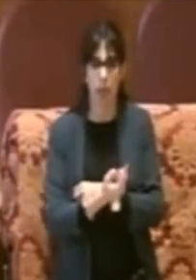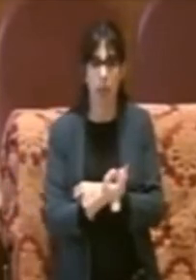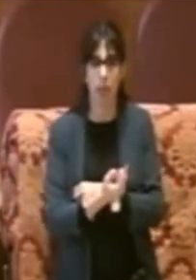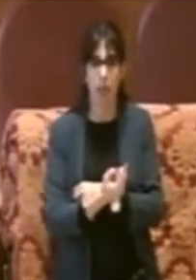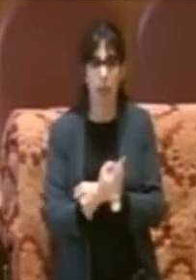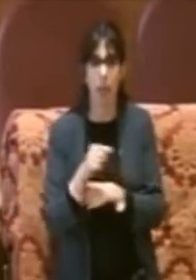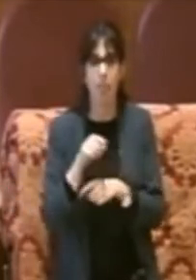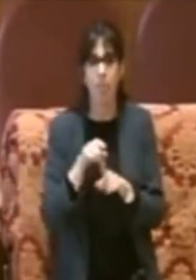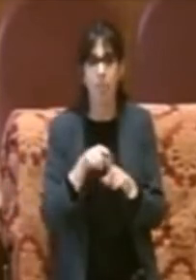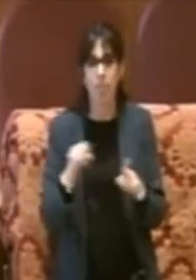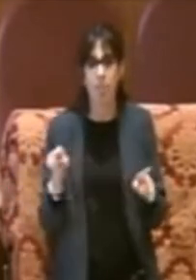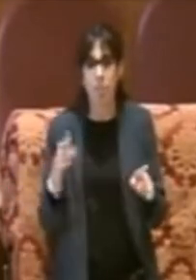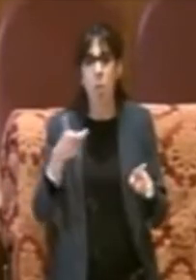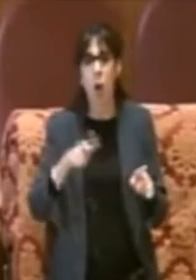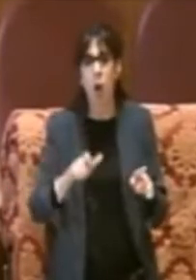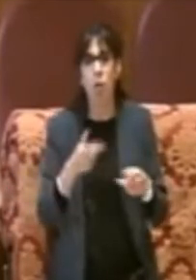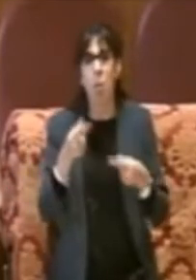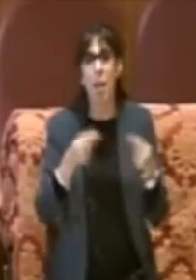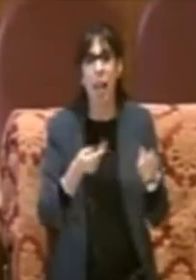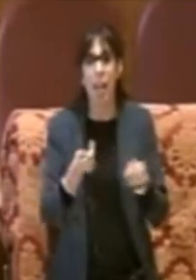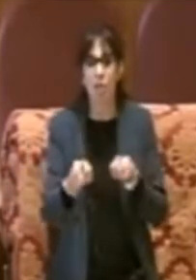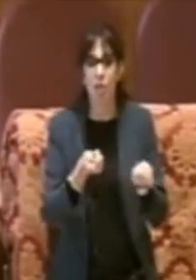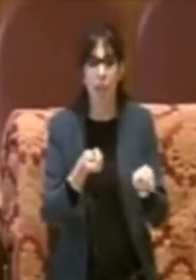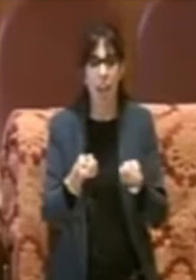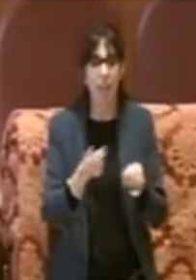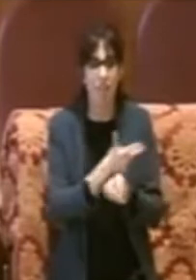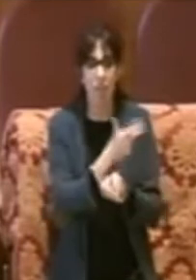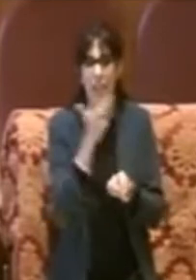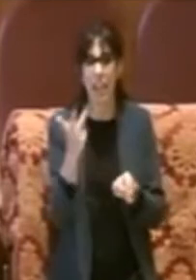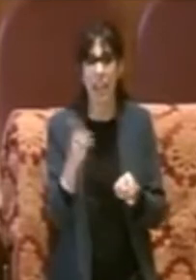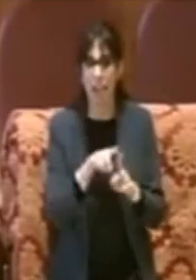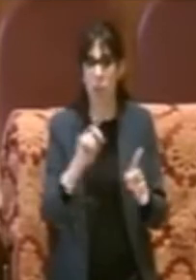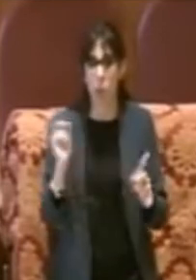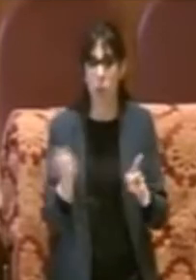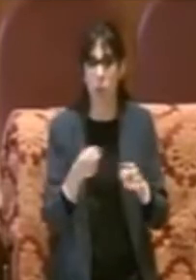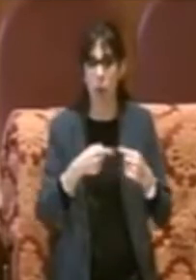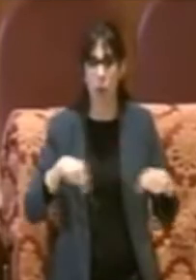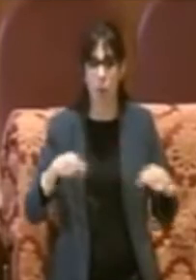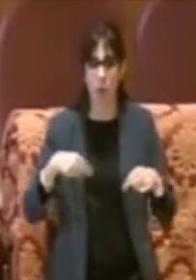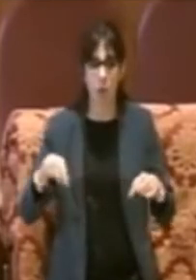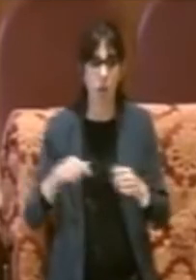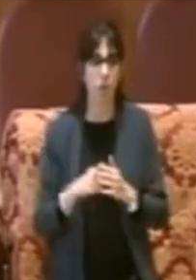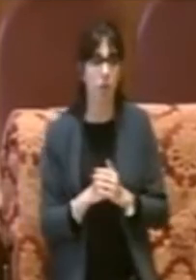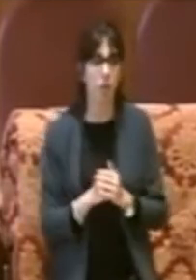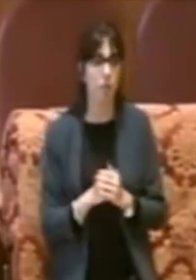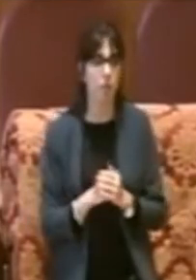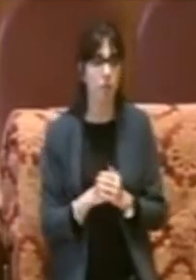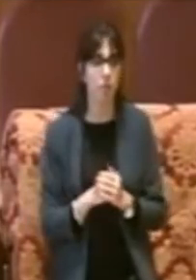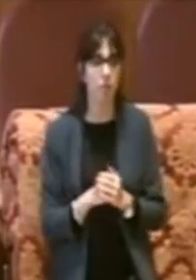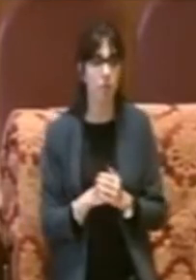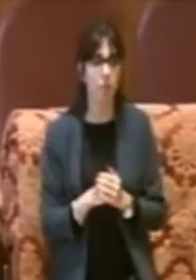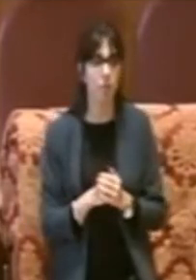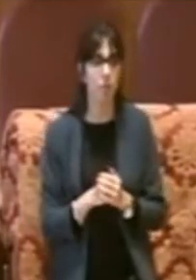va diciamo a gestire nel triennio nel triennio successivo quindi